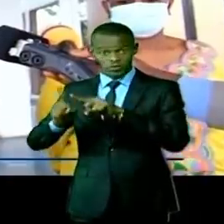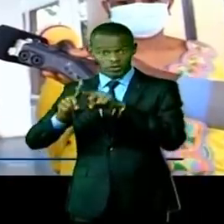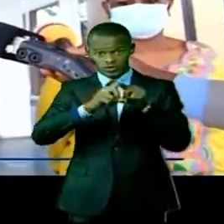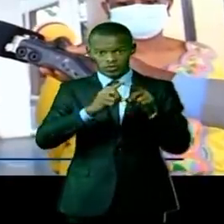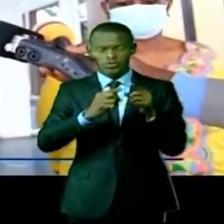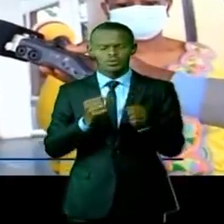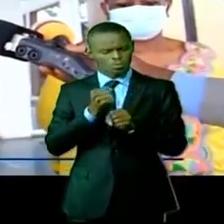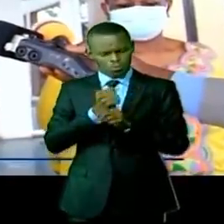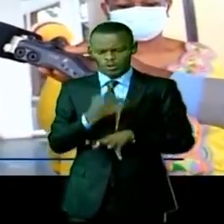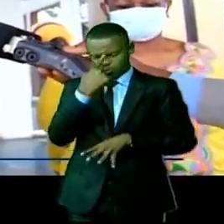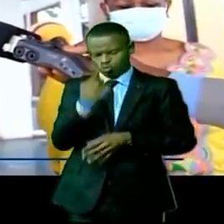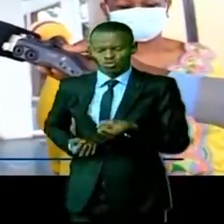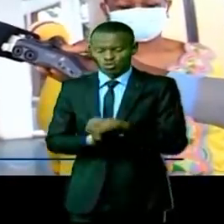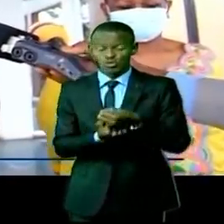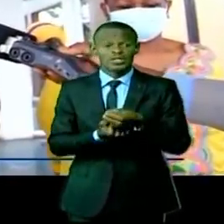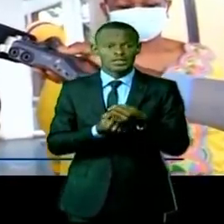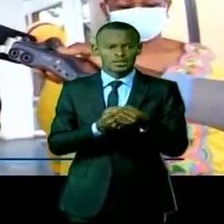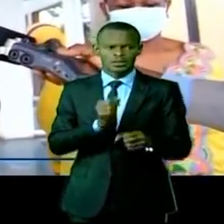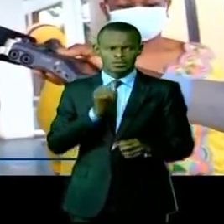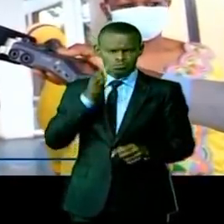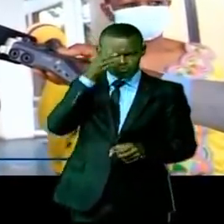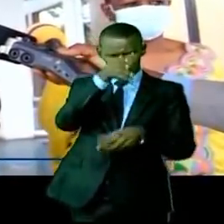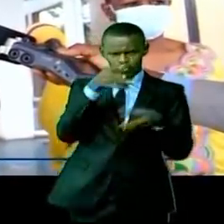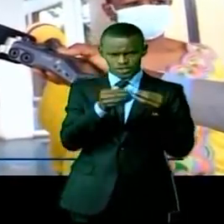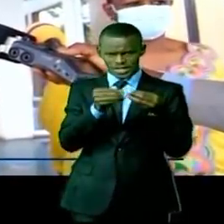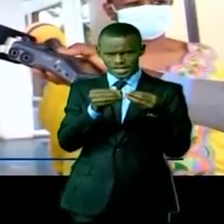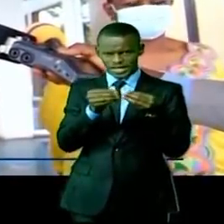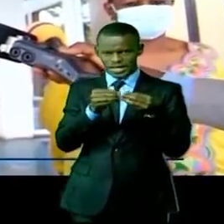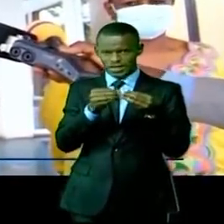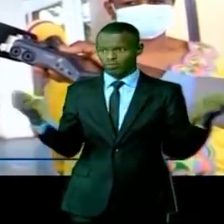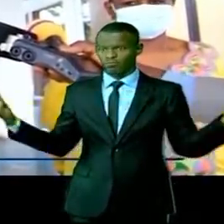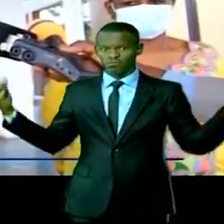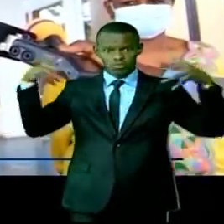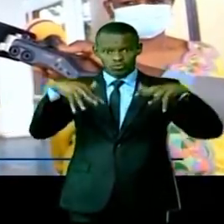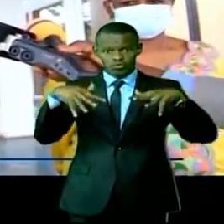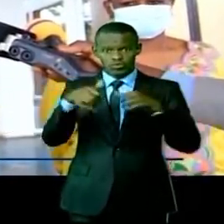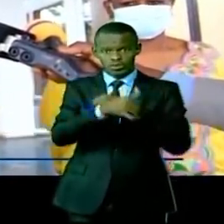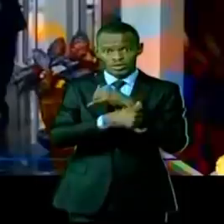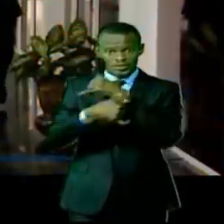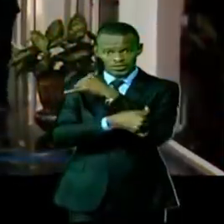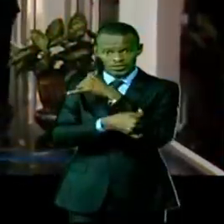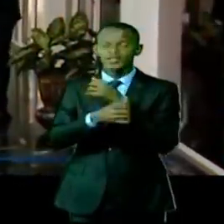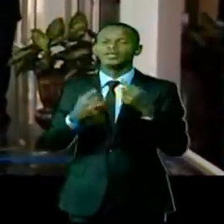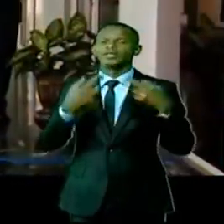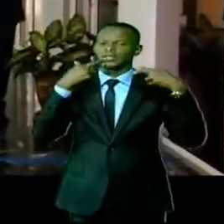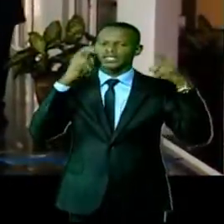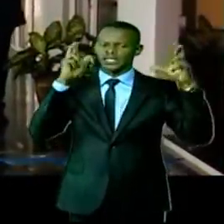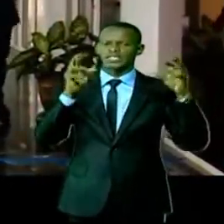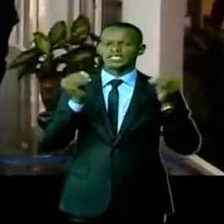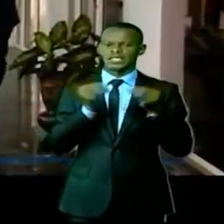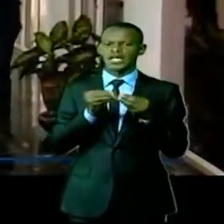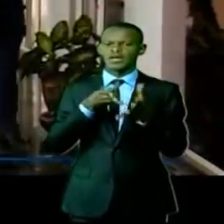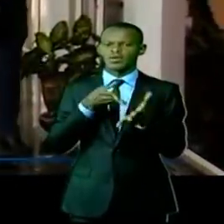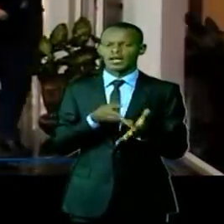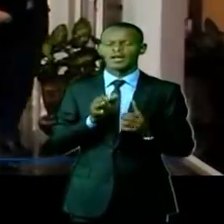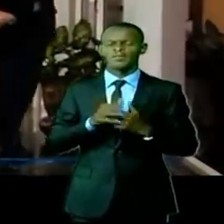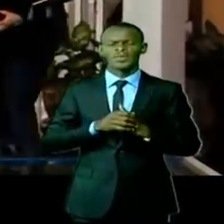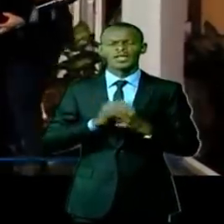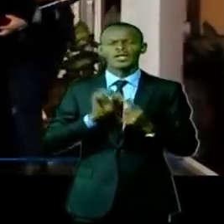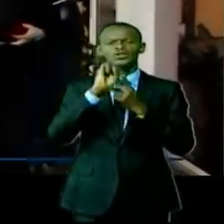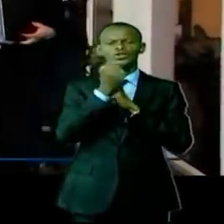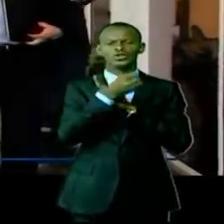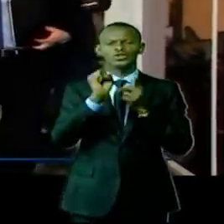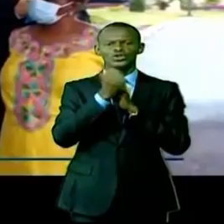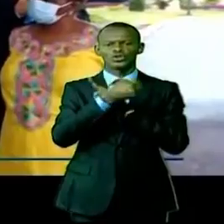contribution pour faire en sorte que ce sommet soit une réussite totale. La situation sécuritaire dans la partie est